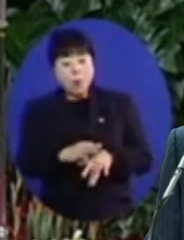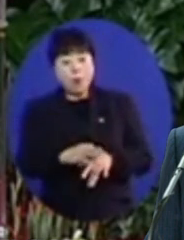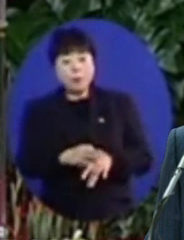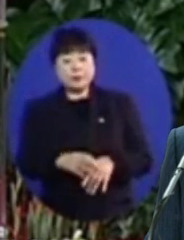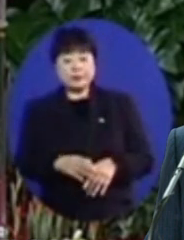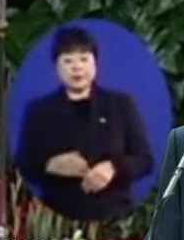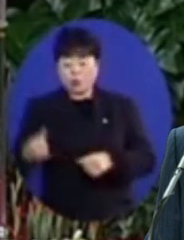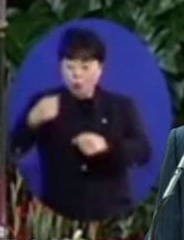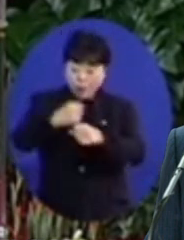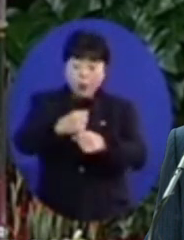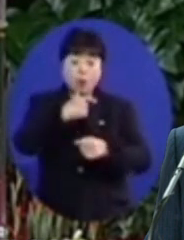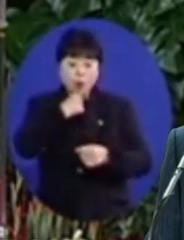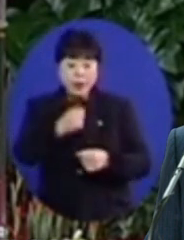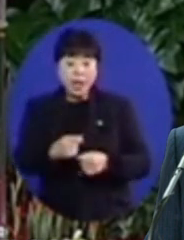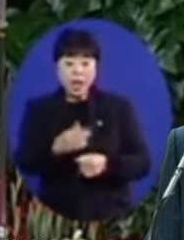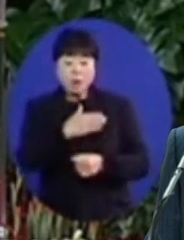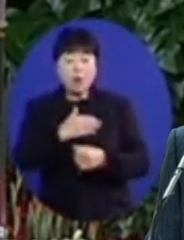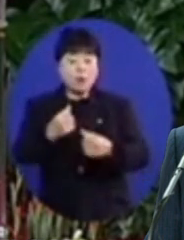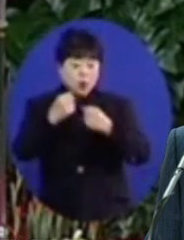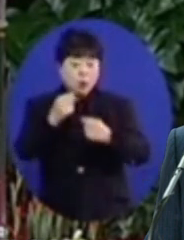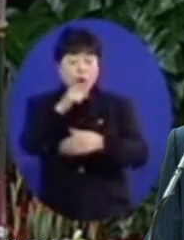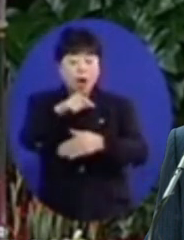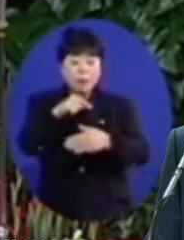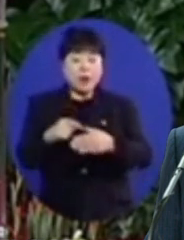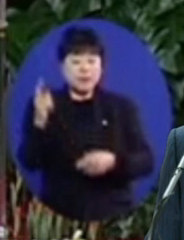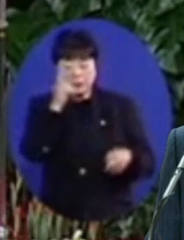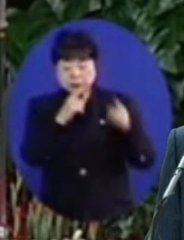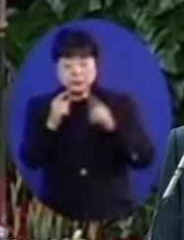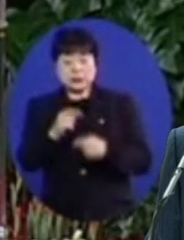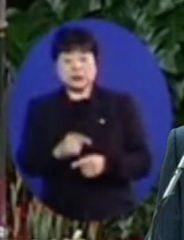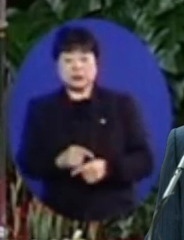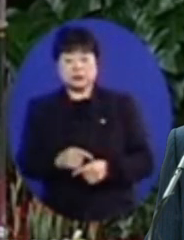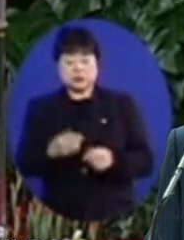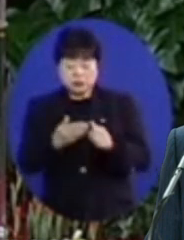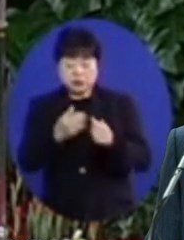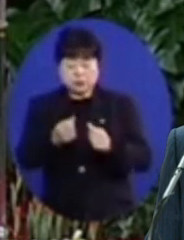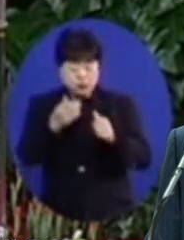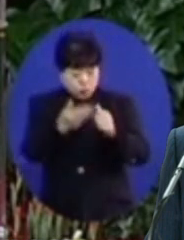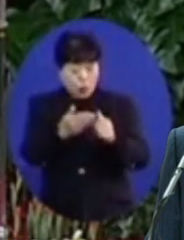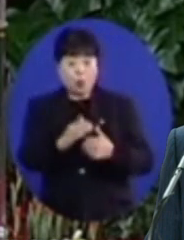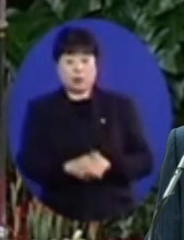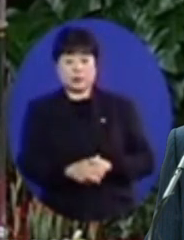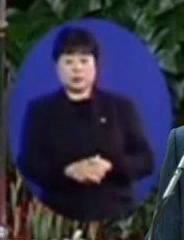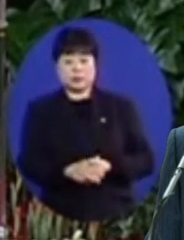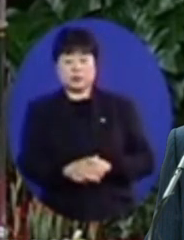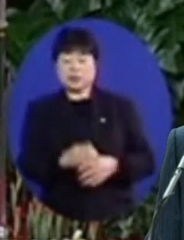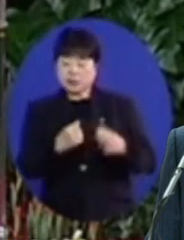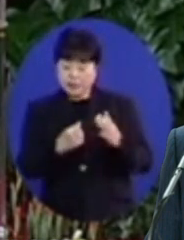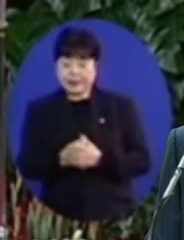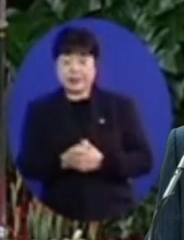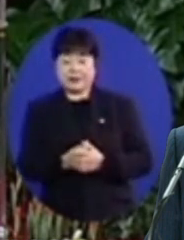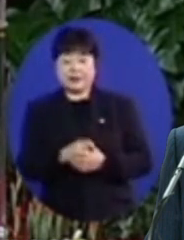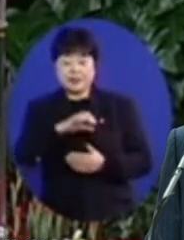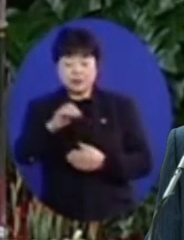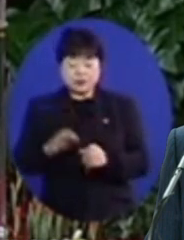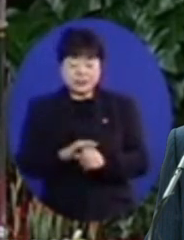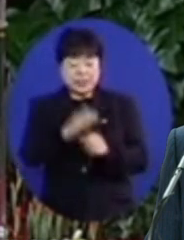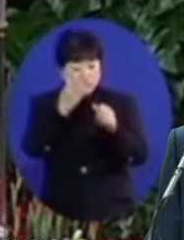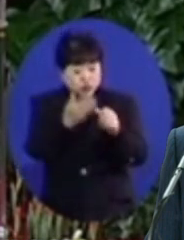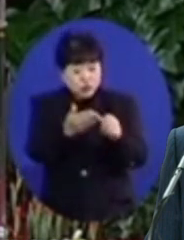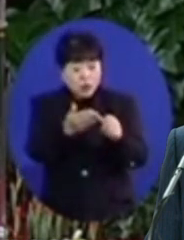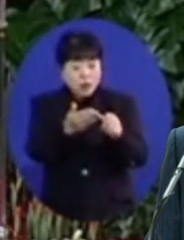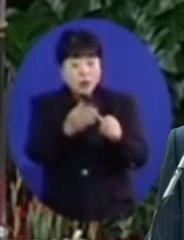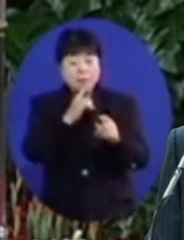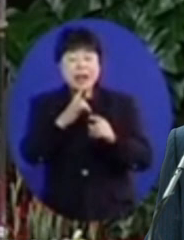원기를 회복하는 것입니다 몸의 건강한 마음의 상태에 큰 영향을 미치기 때문인 것입니다 그러므로 이웃을 사랑한다는 것은